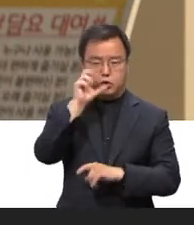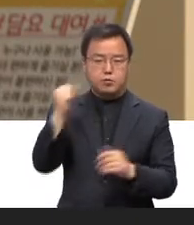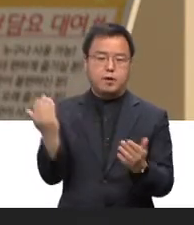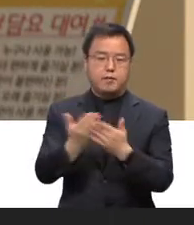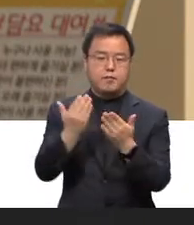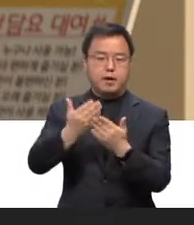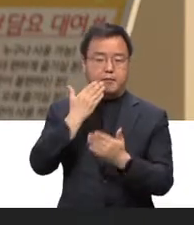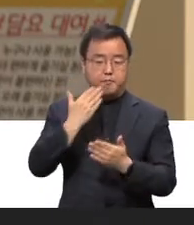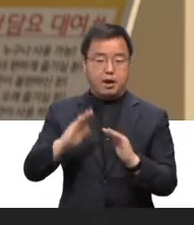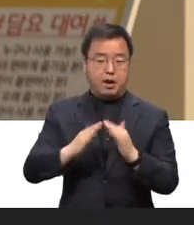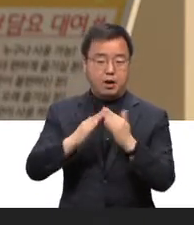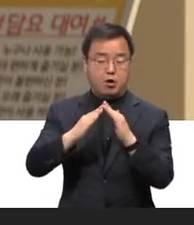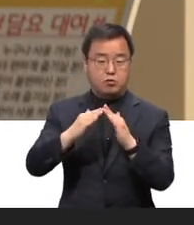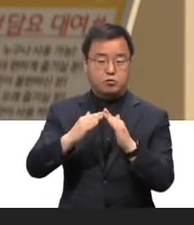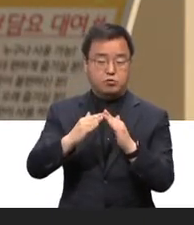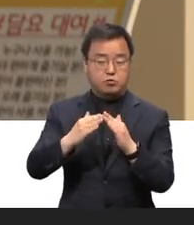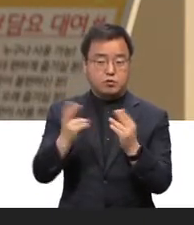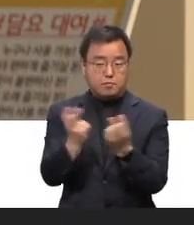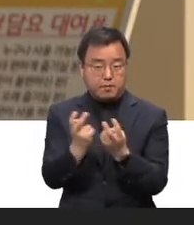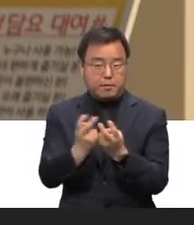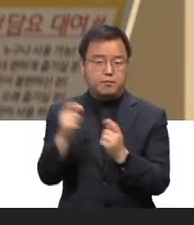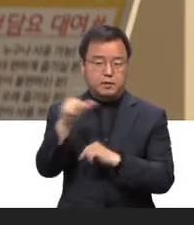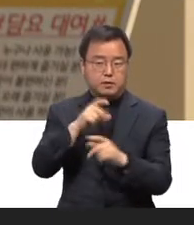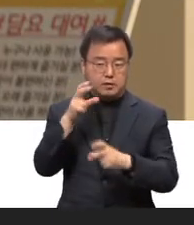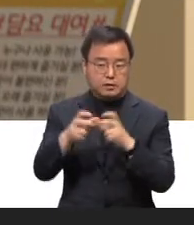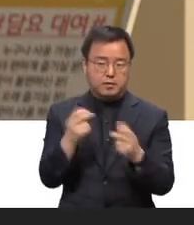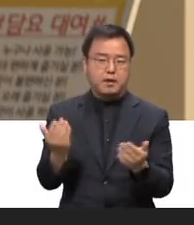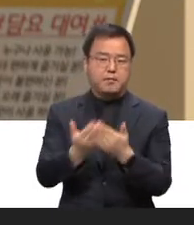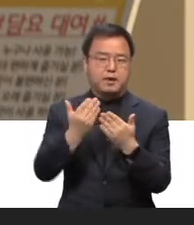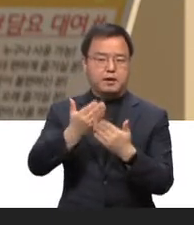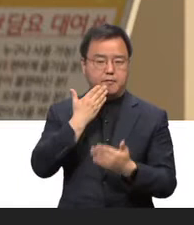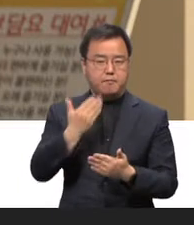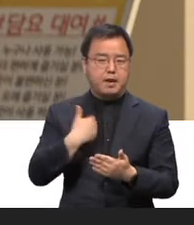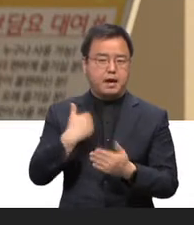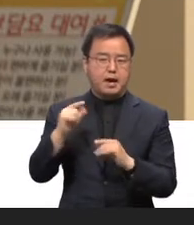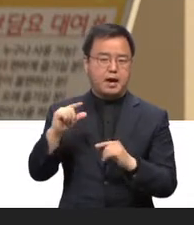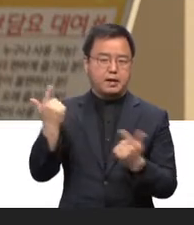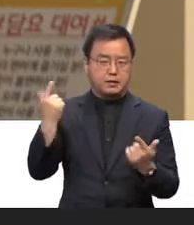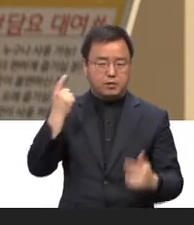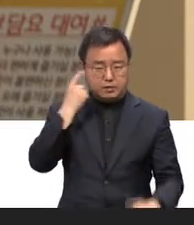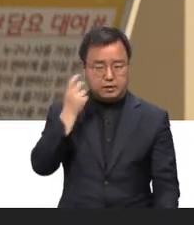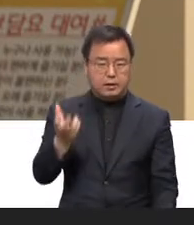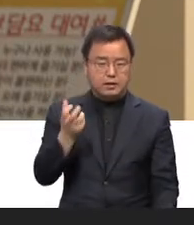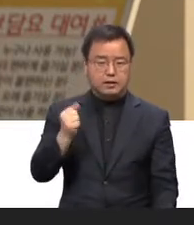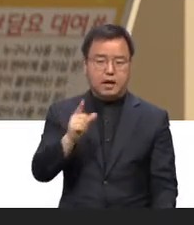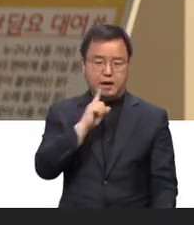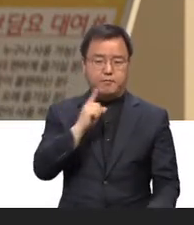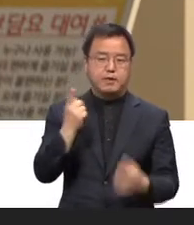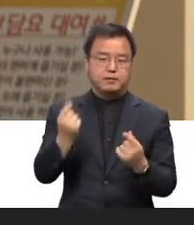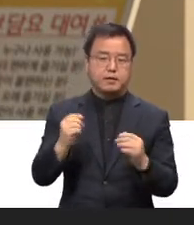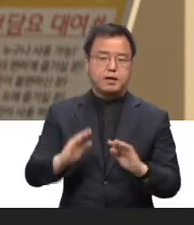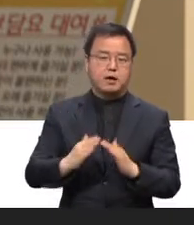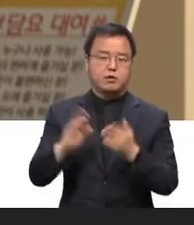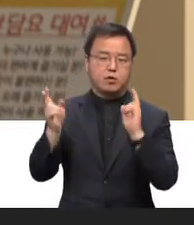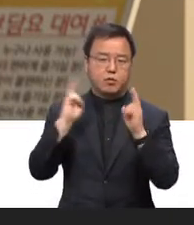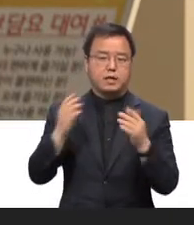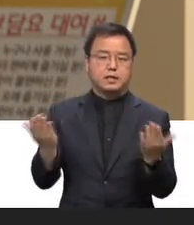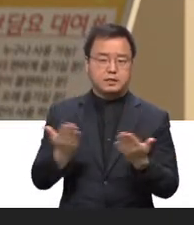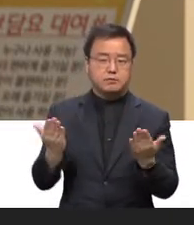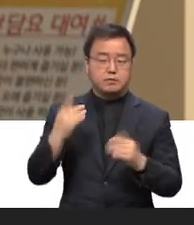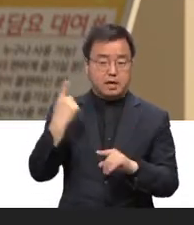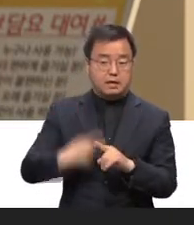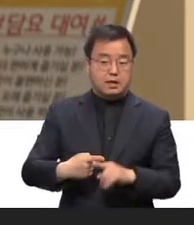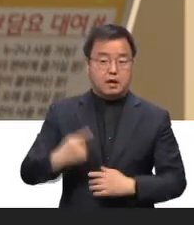건축술이 더 나아졌나, 산업이 더 나아졌나, 좀 아니라고 생각하고, 그리고 아까 말씀드린 것처럼 저는 건설사에서 이제 그걸 하나가 왔기